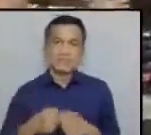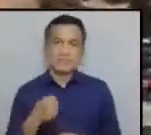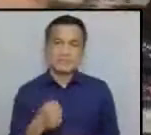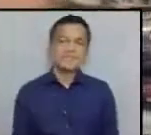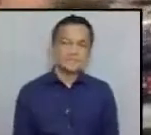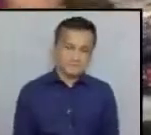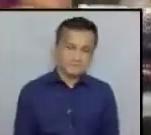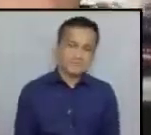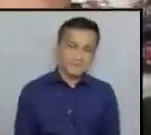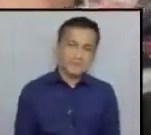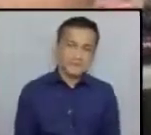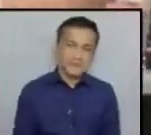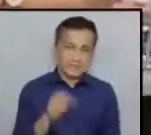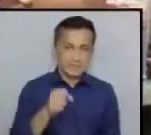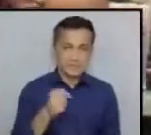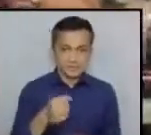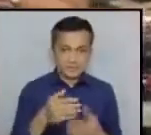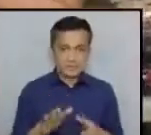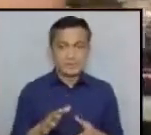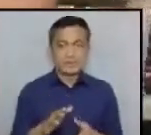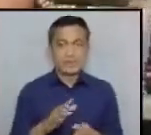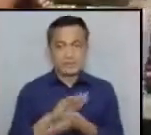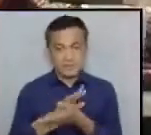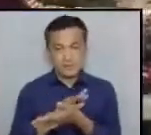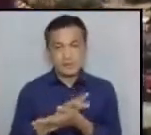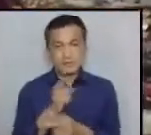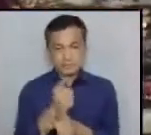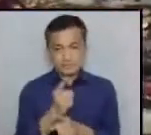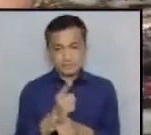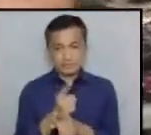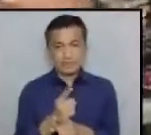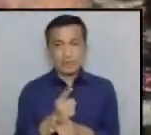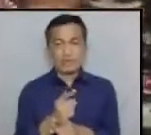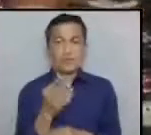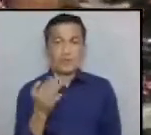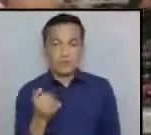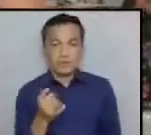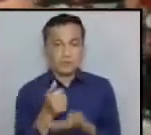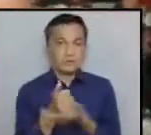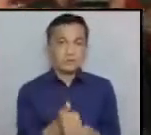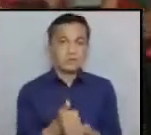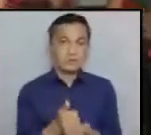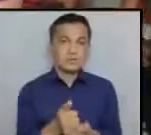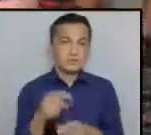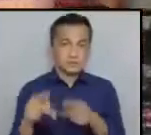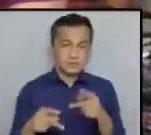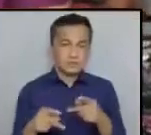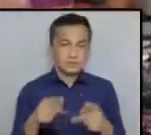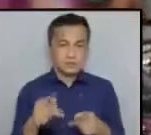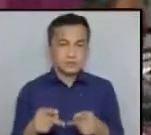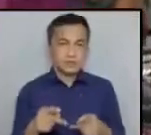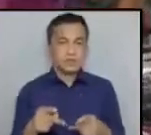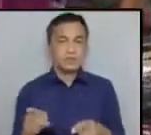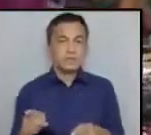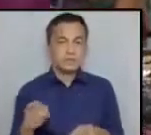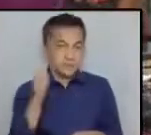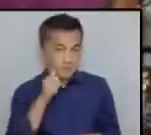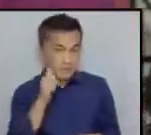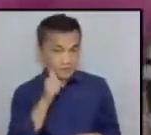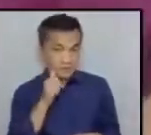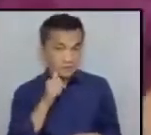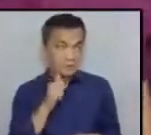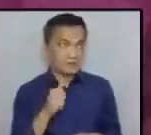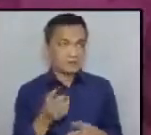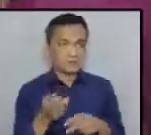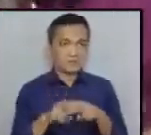the pandemic, tamang-tama po siya kasi nga kailangan nating tulungan ang ating mga kababaihan from the crisis, lalo na tumaasin ang gasolina. So, at